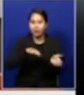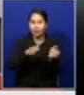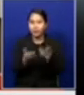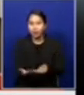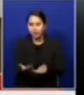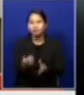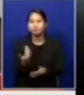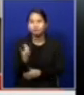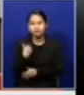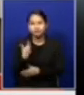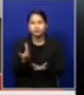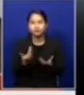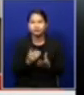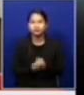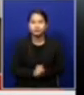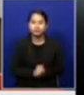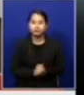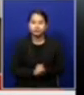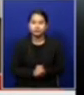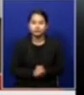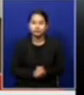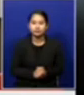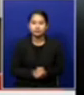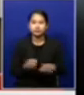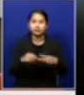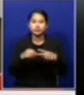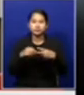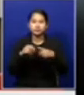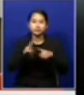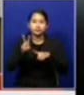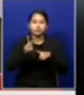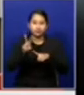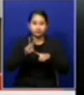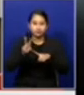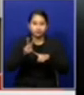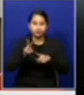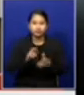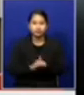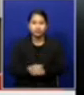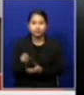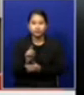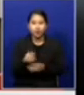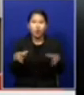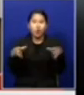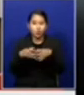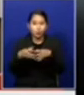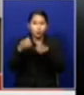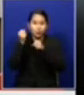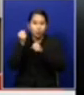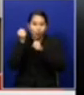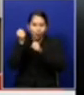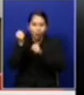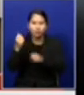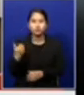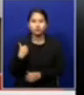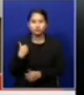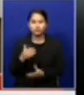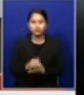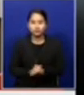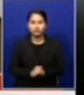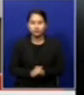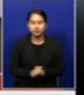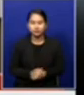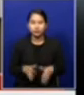ในวันนั้นอันที่สองครับท่านประธานครับแฟดม็อบแฟดม็อบเป็นการ